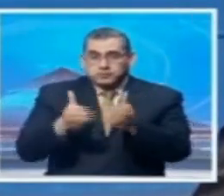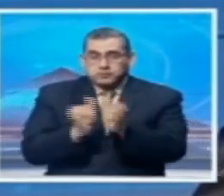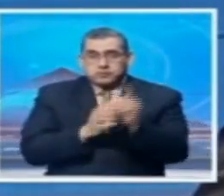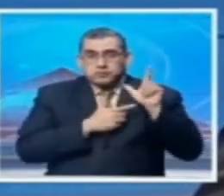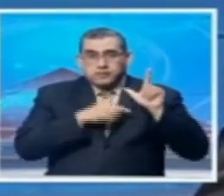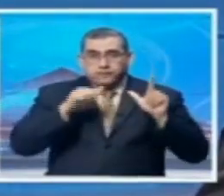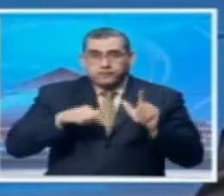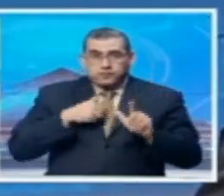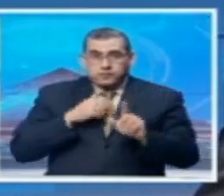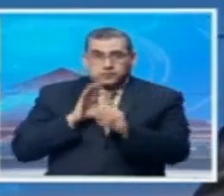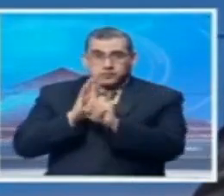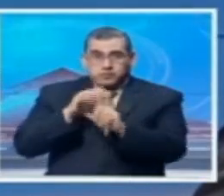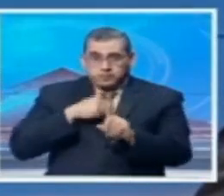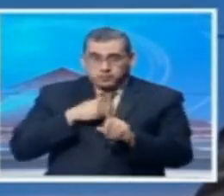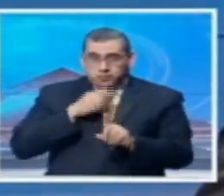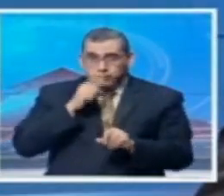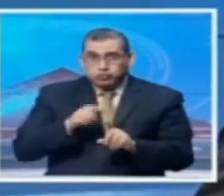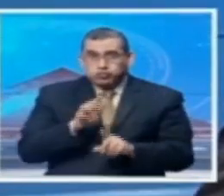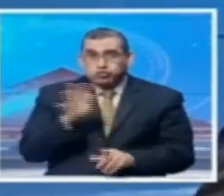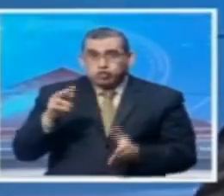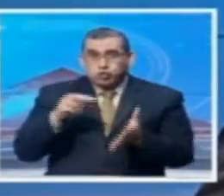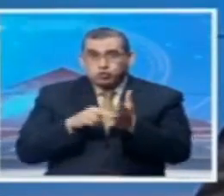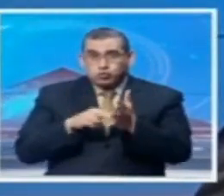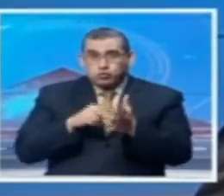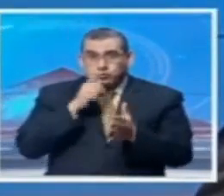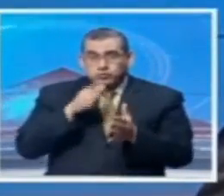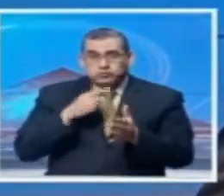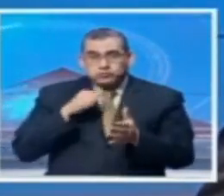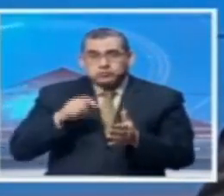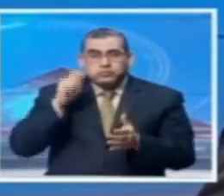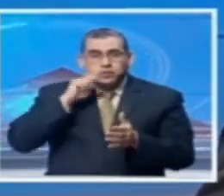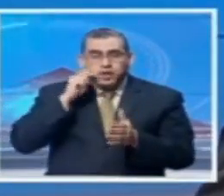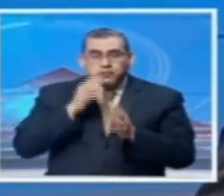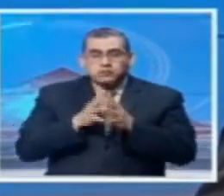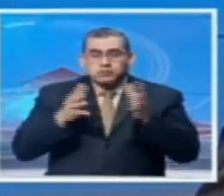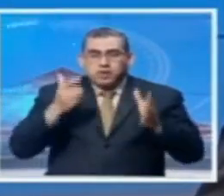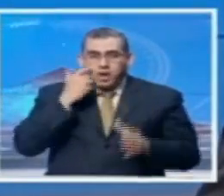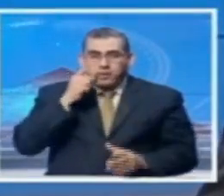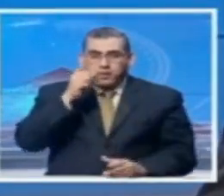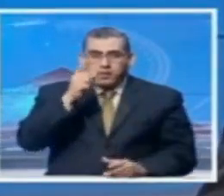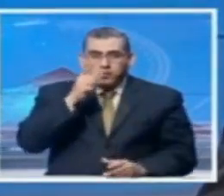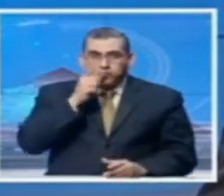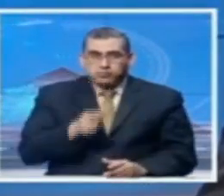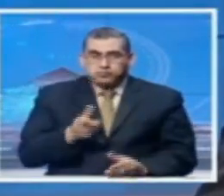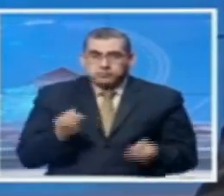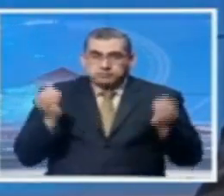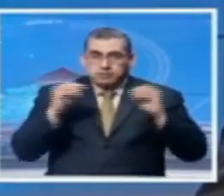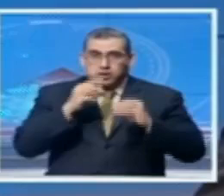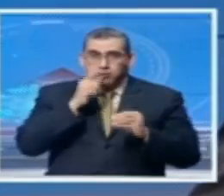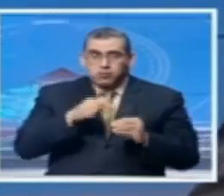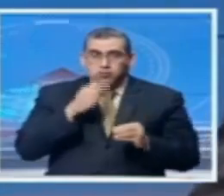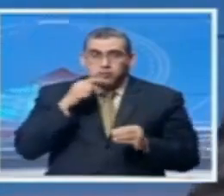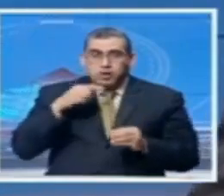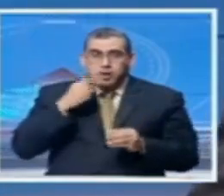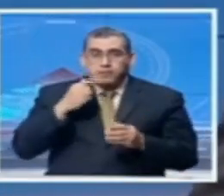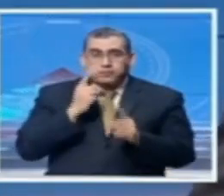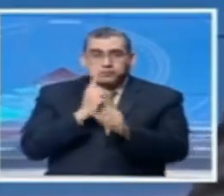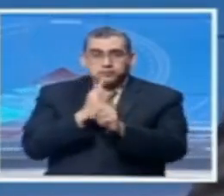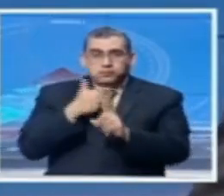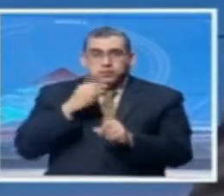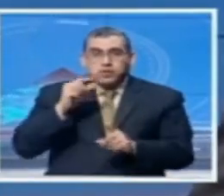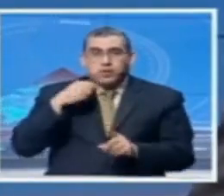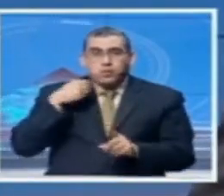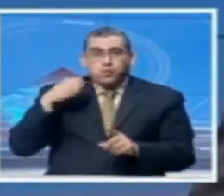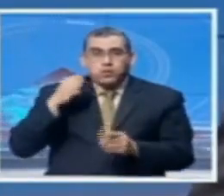مسلحة مدعومة من بلاده شرق سوريا تشجع الإرهاب بالمنطقة. وأضاف شمخاني خلال لقائه